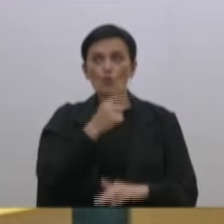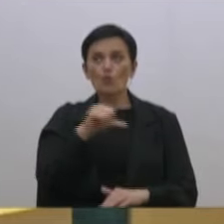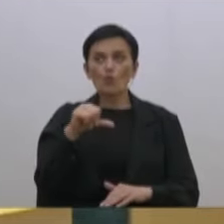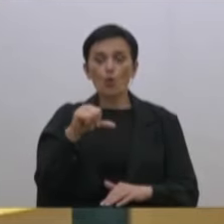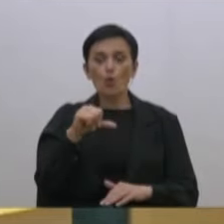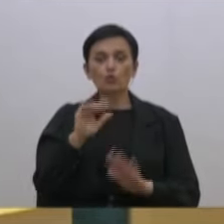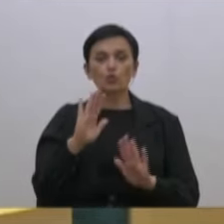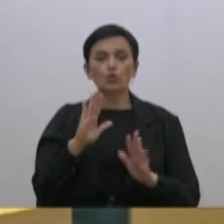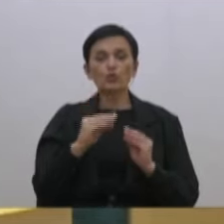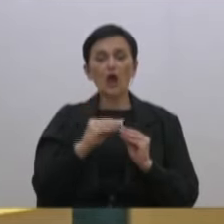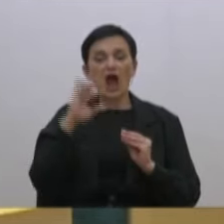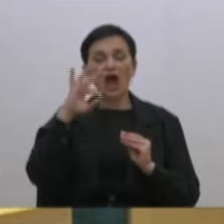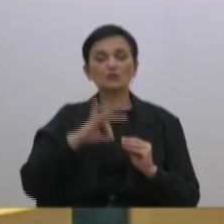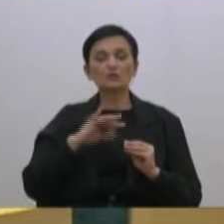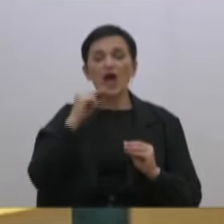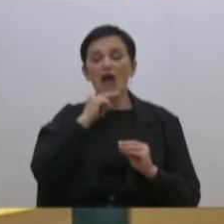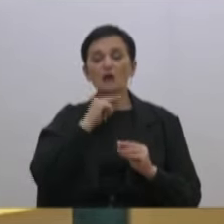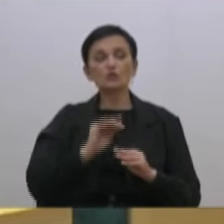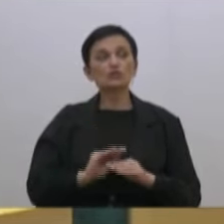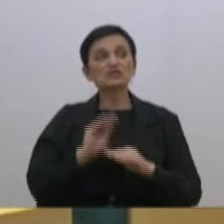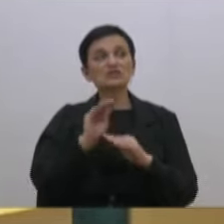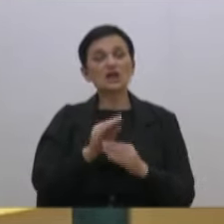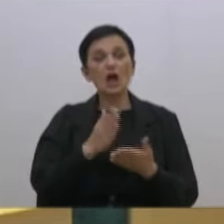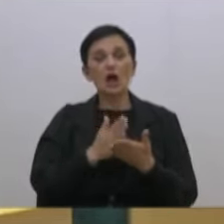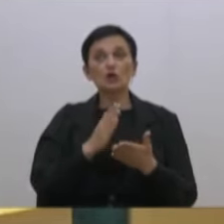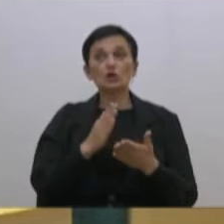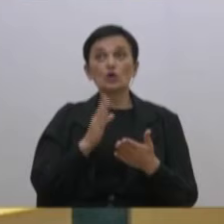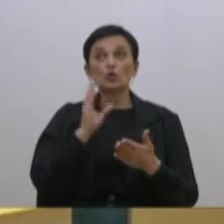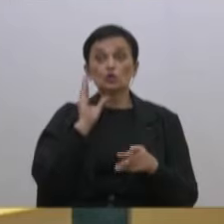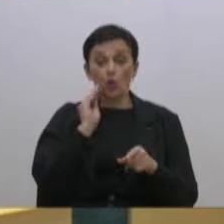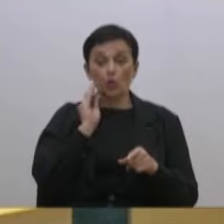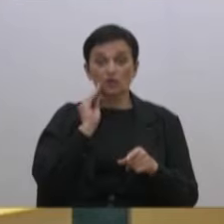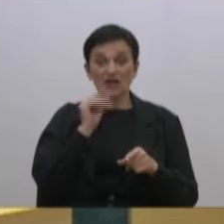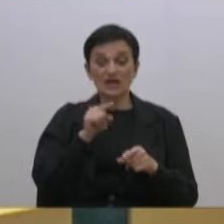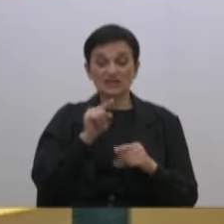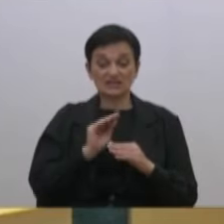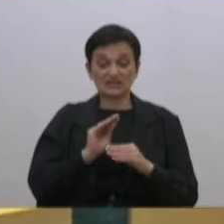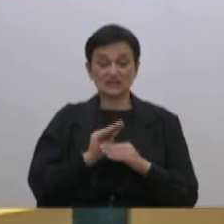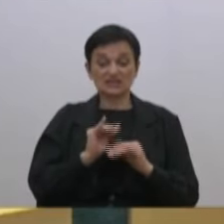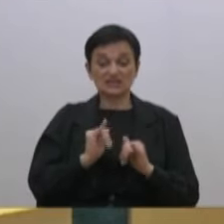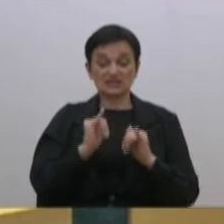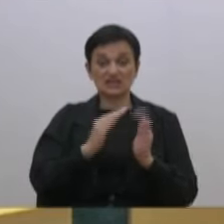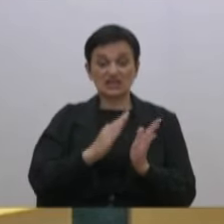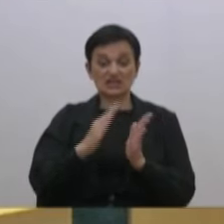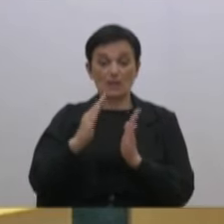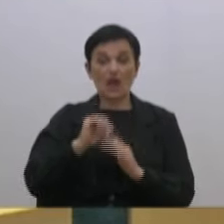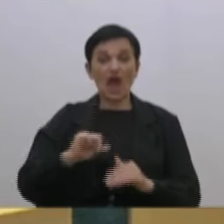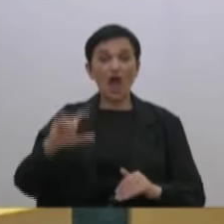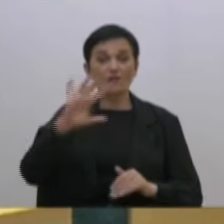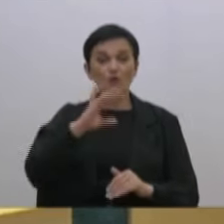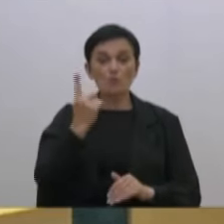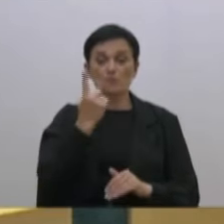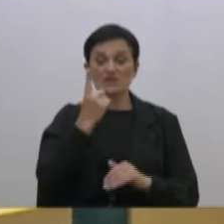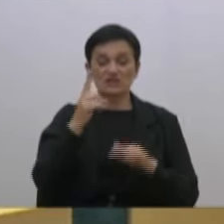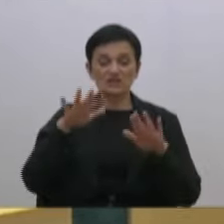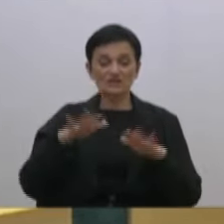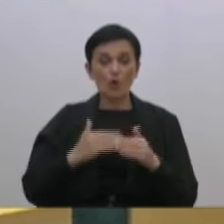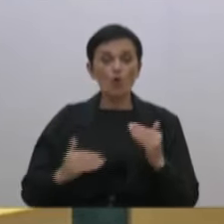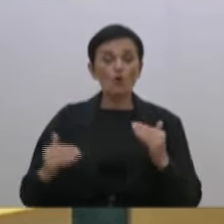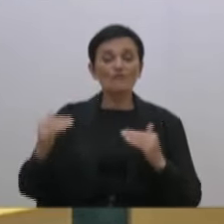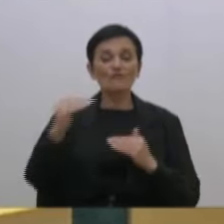უბრალოდ 10%-იანი ეკონომიკური ზრდა არის, თან იმ ფონზე, როდესაც ამ ზრდის ტემპით ევროპაში ვართ პირველები. არათუ